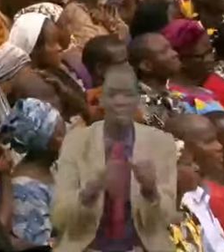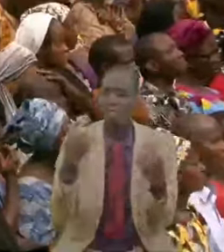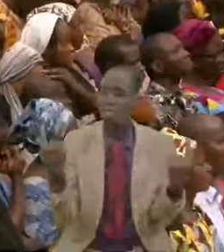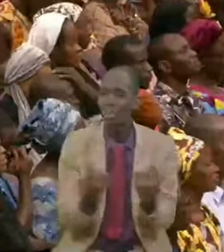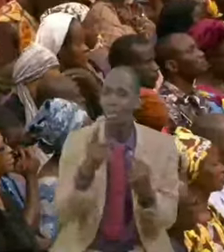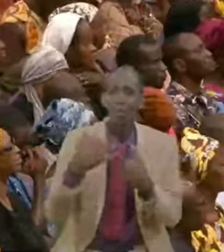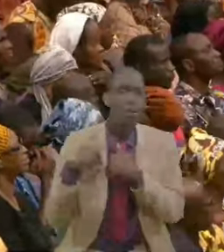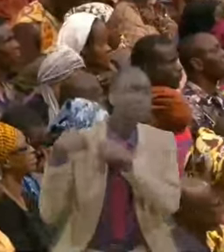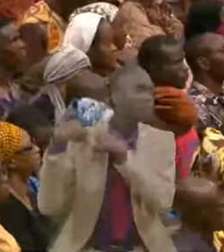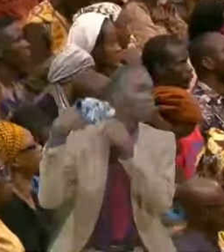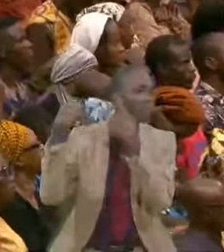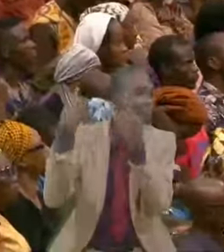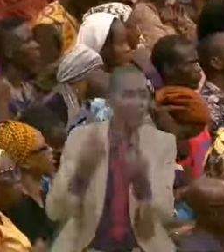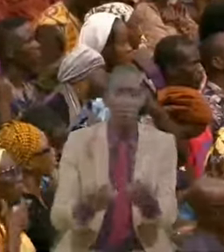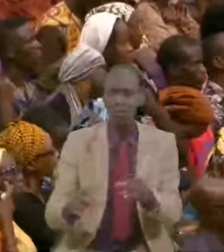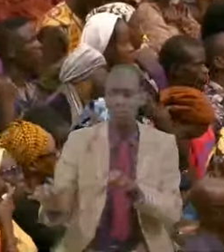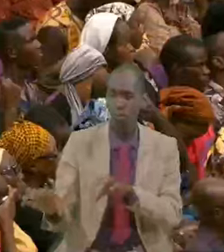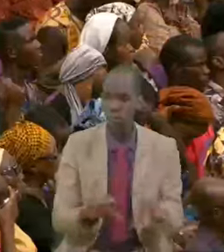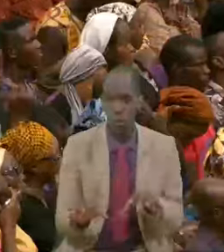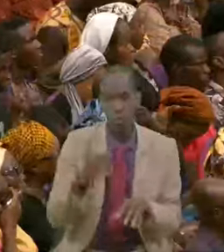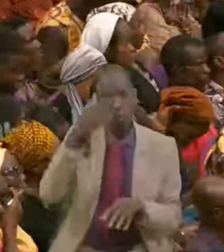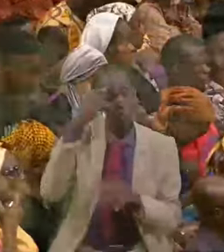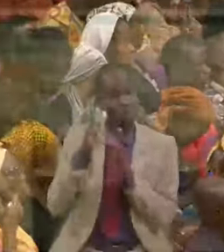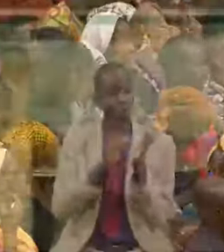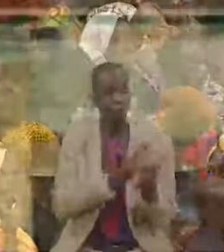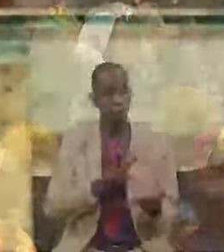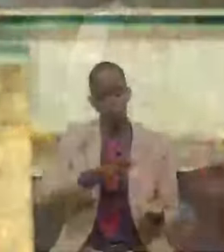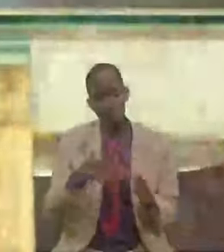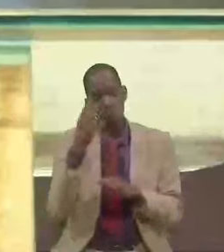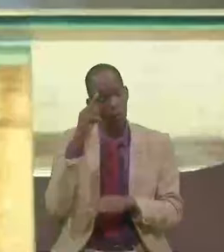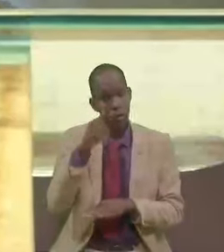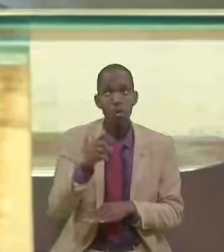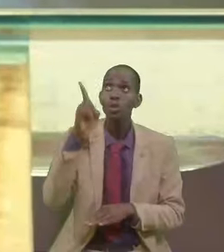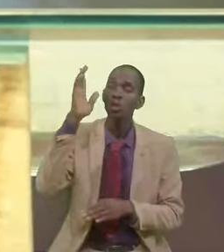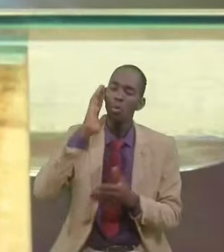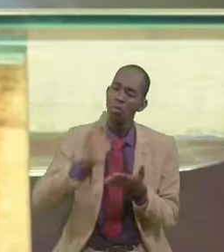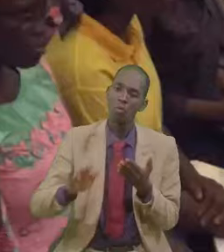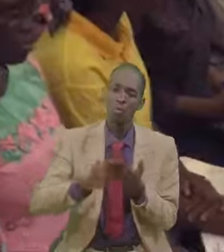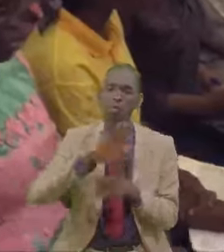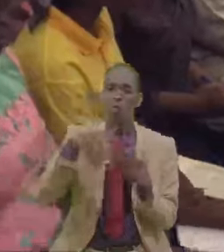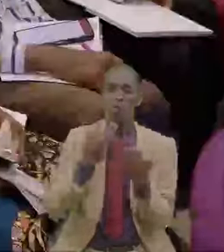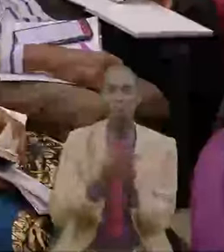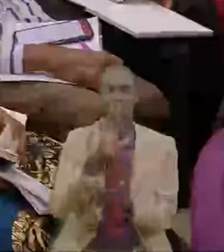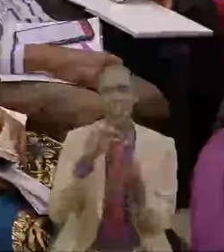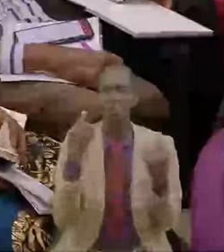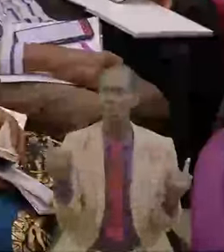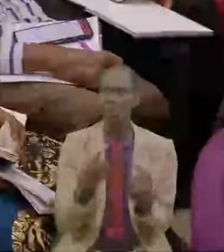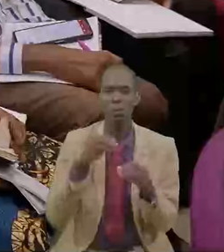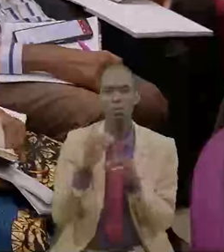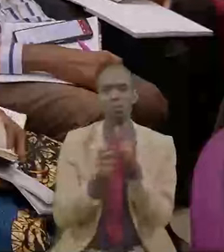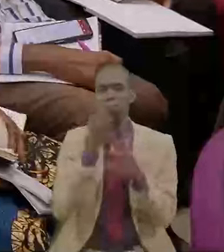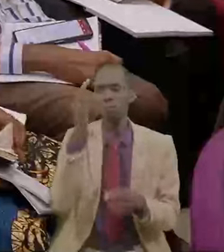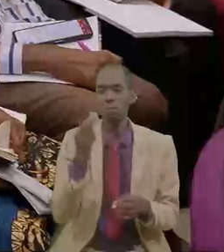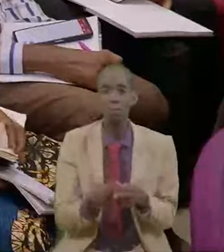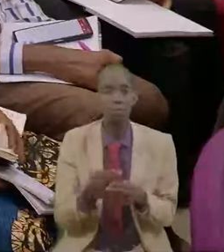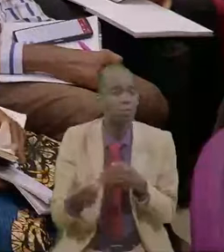vous aurez commis, parce que Jésus est mort pour vous, à la croix du calvaire, il vous pardonnera au nom de Jésus-Christ.